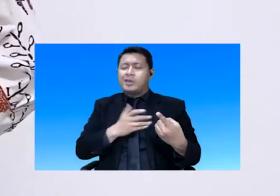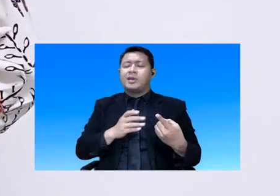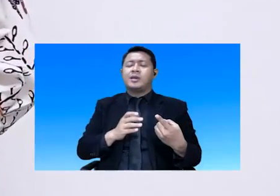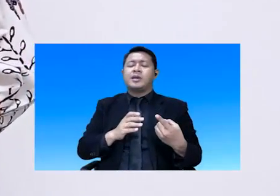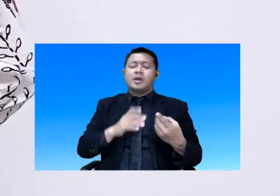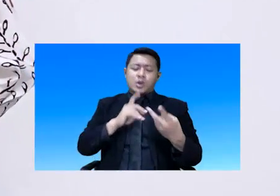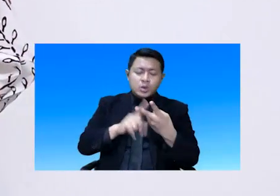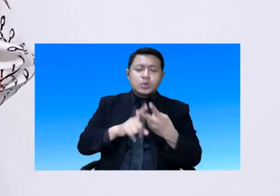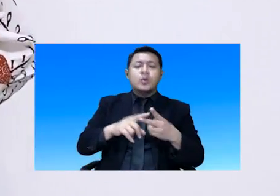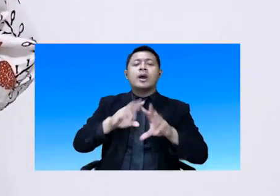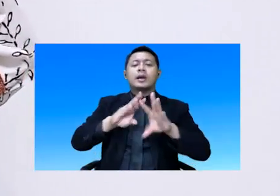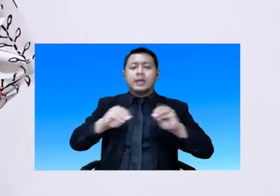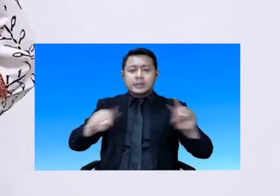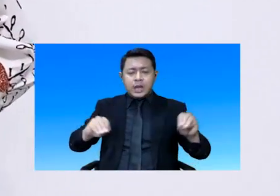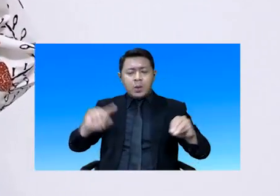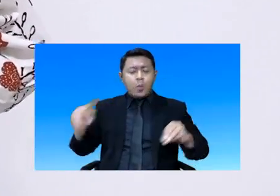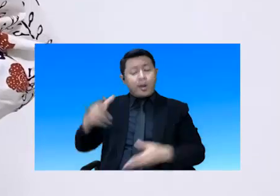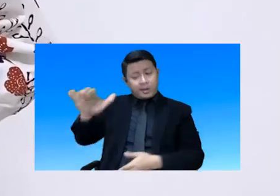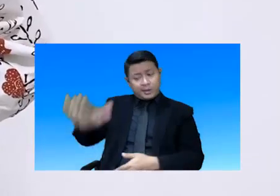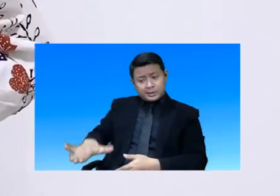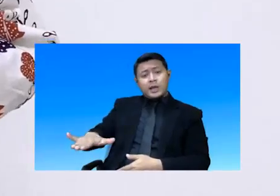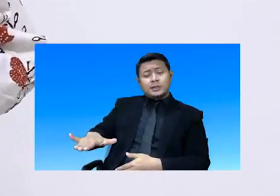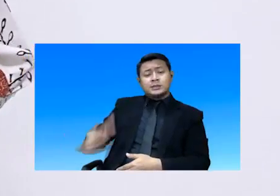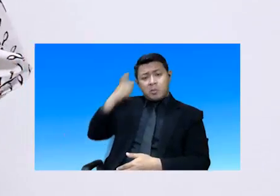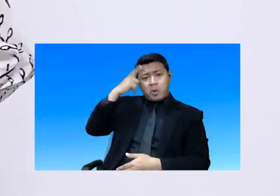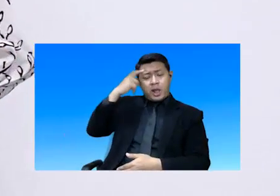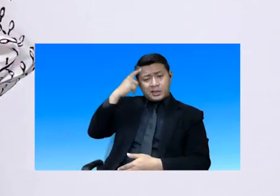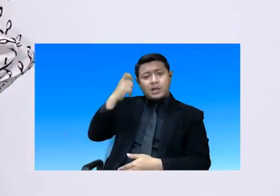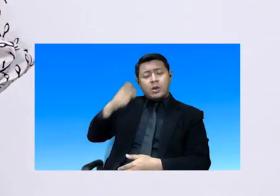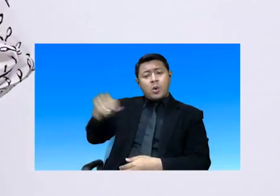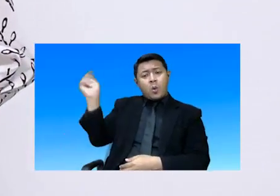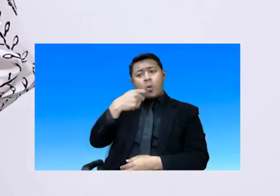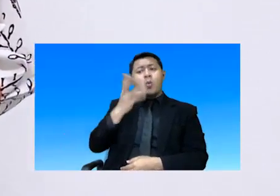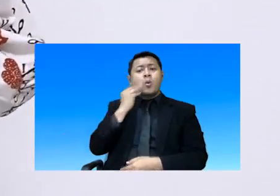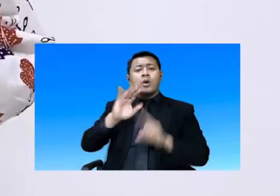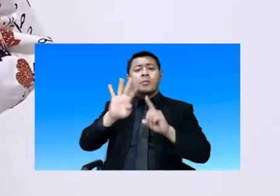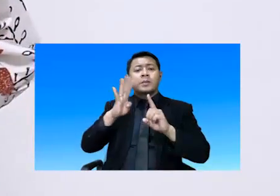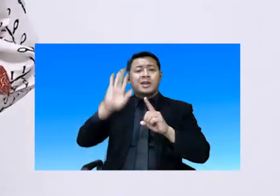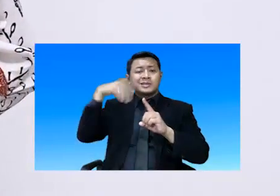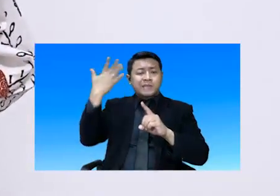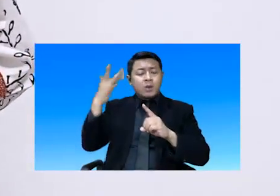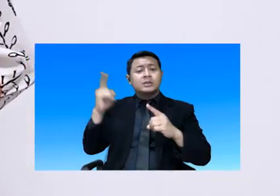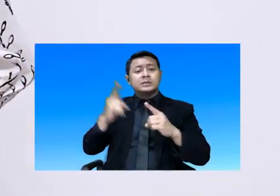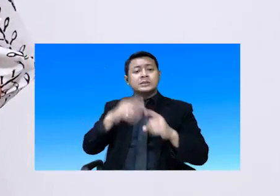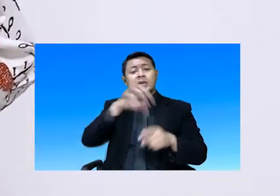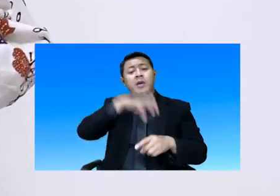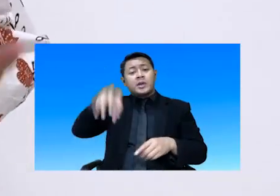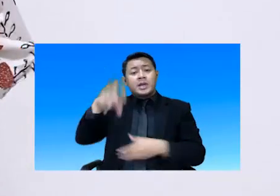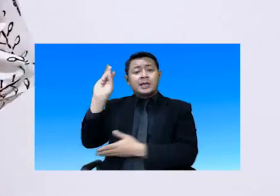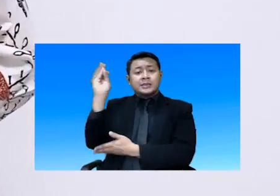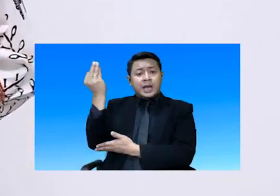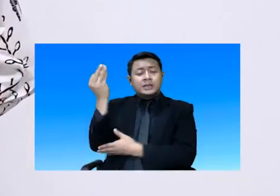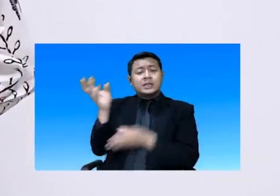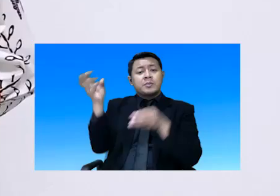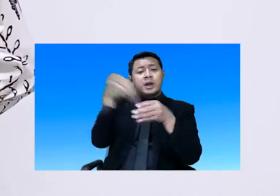sebagai profesi. Jadi dari kecil saya memang berlatih bulu tangkis. Di usia 14 tahun, saya pindah ke Jakarta. Saya